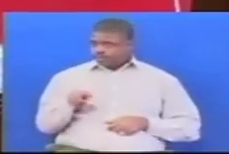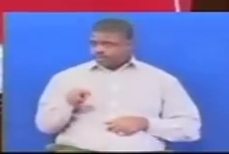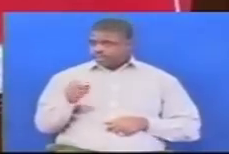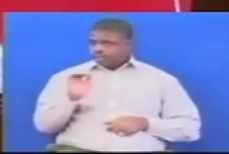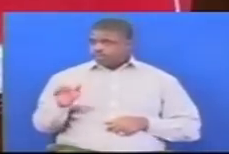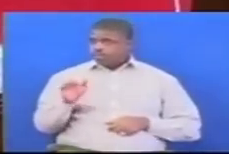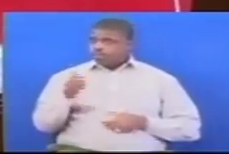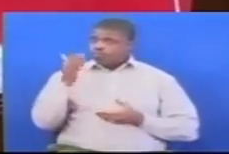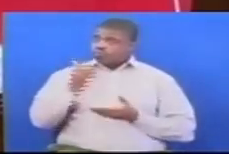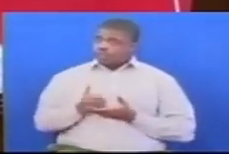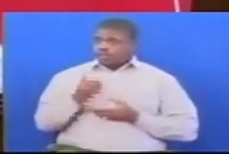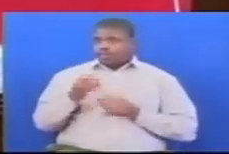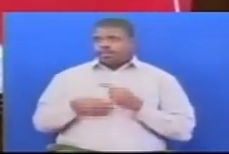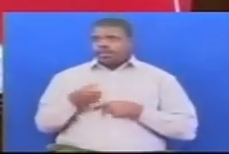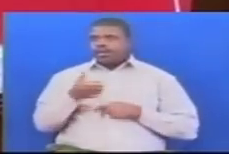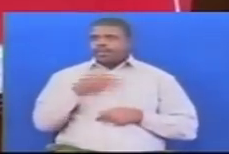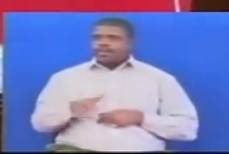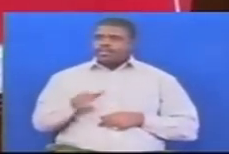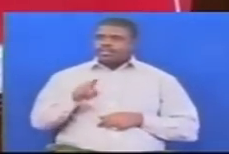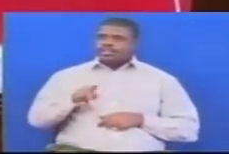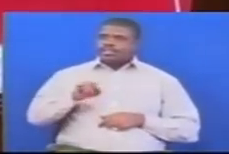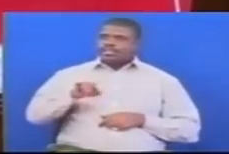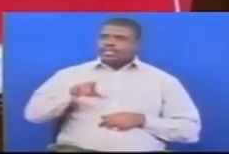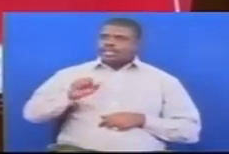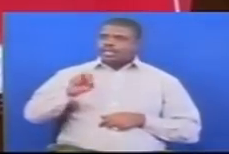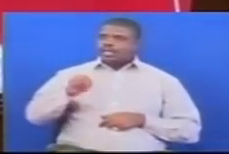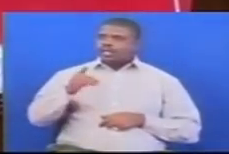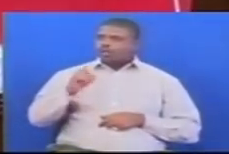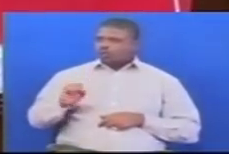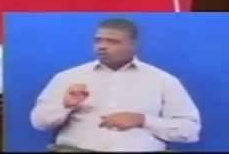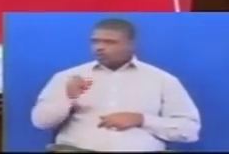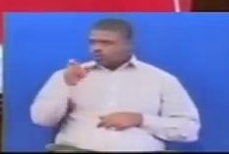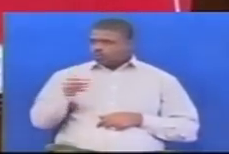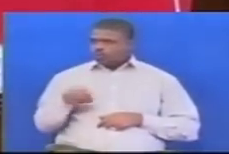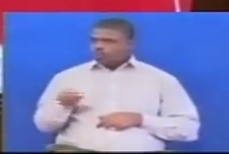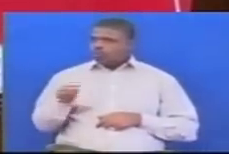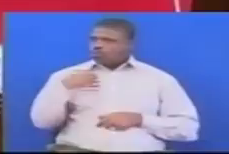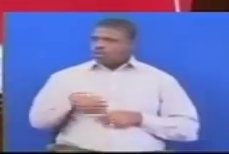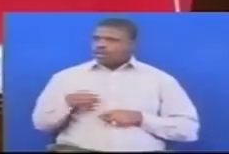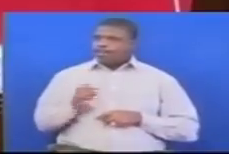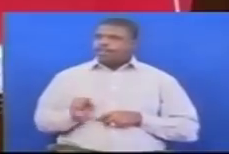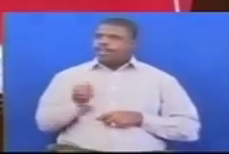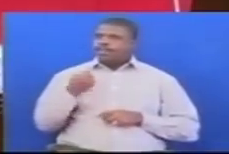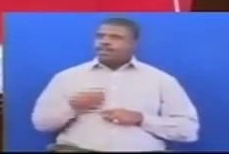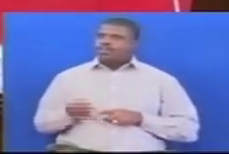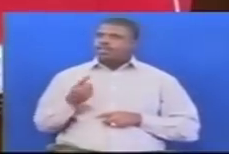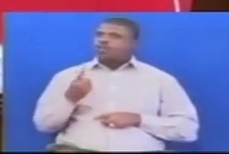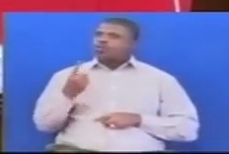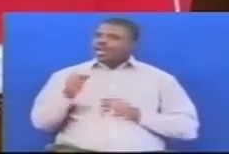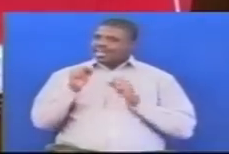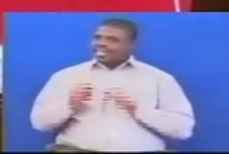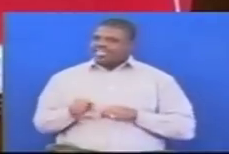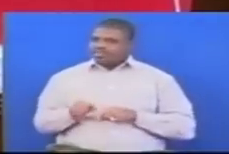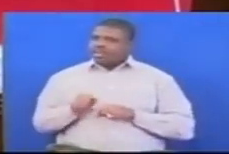ukweli mradi wa maji Kirando alikula mkandarasi 201 milioni